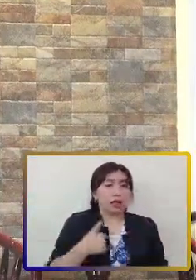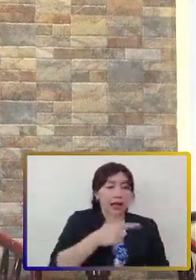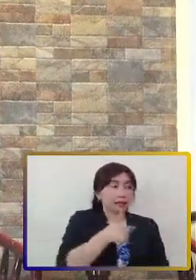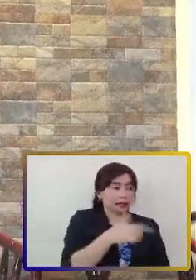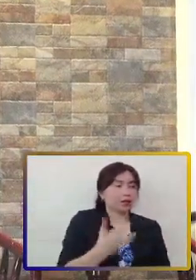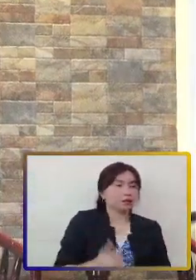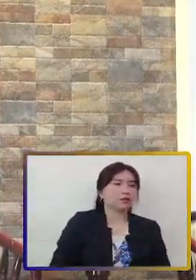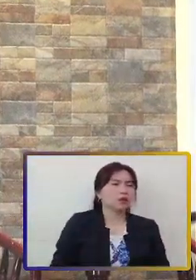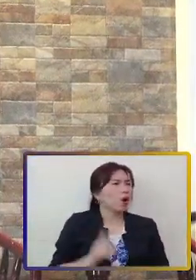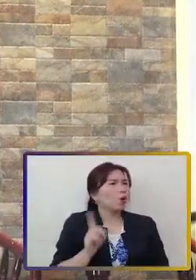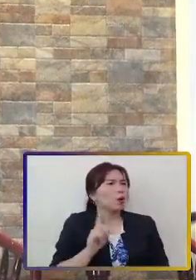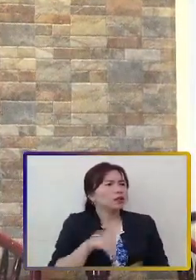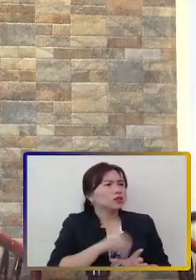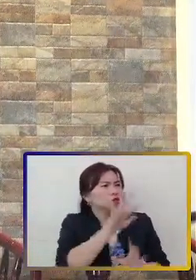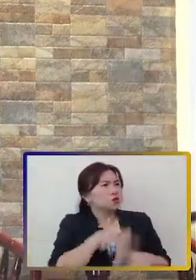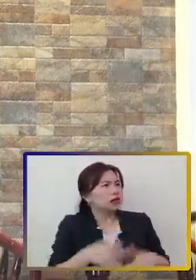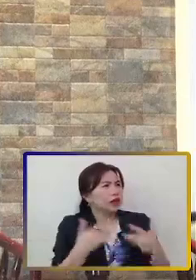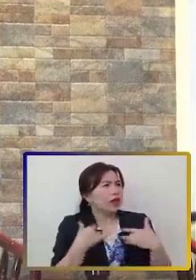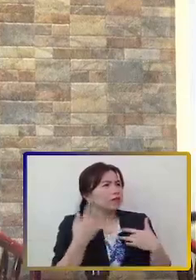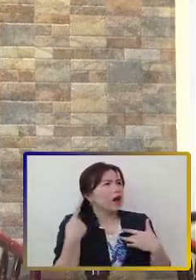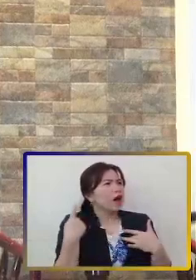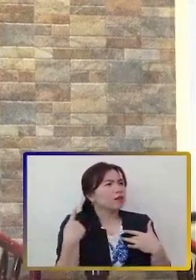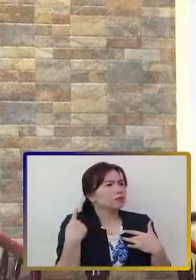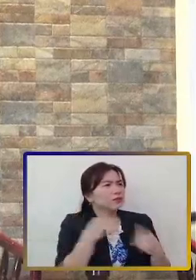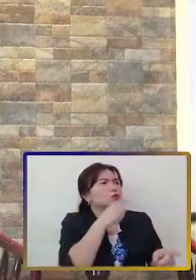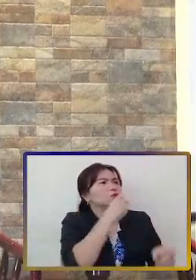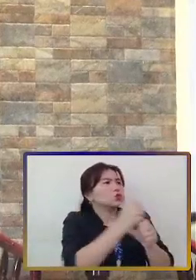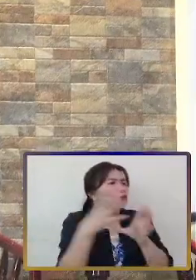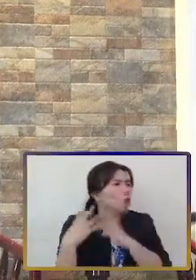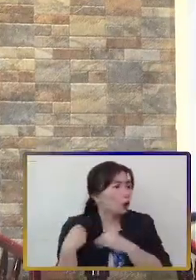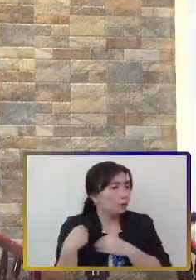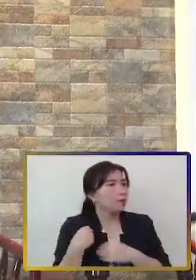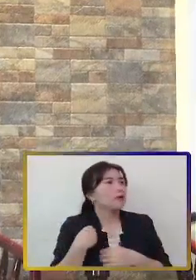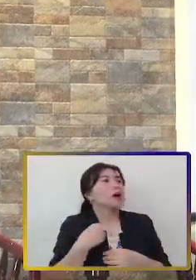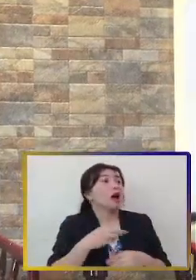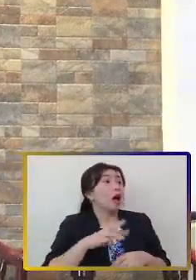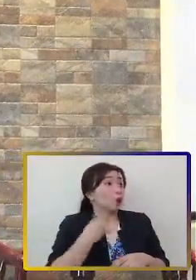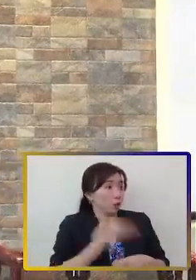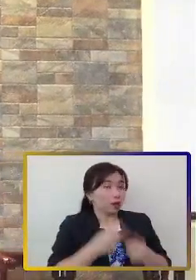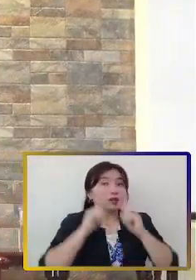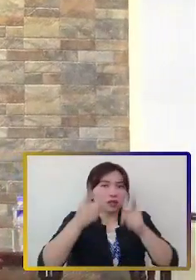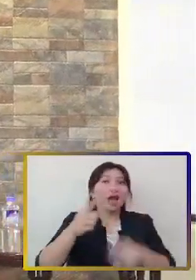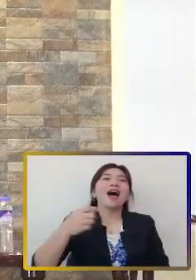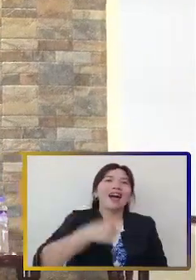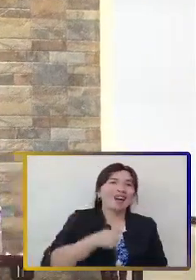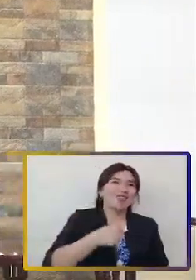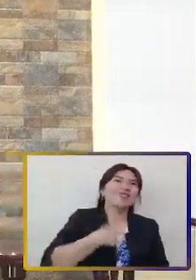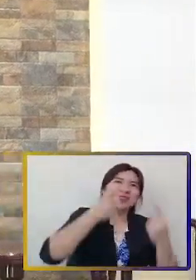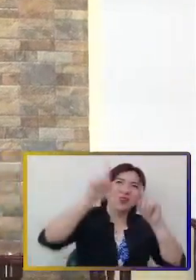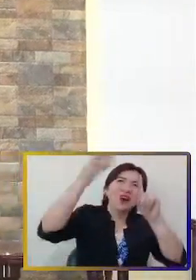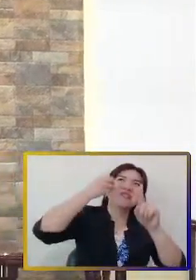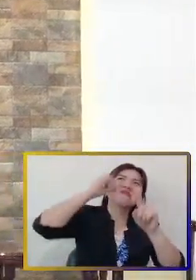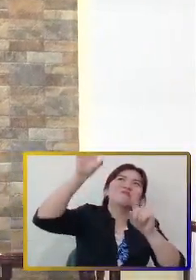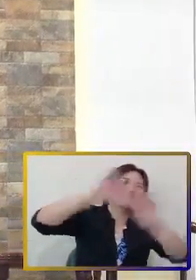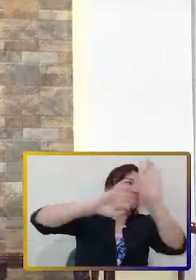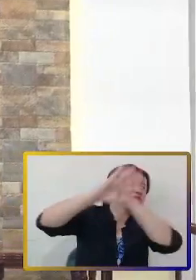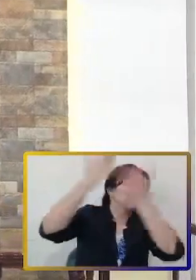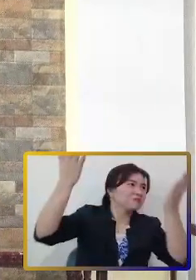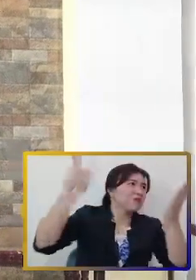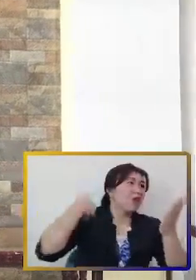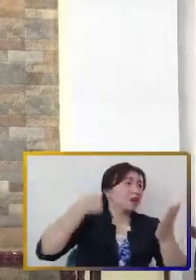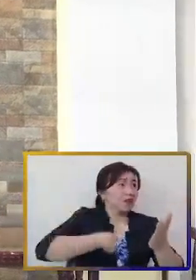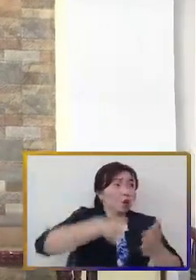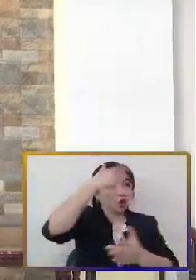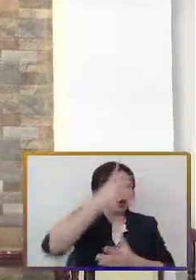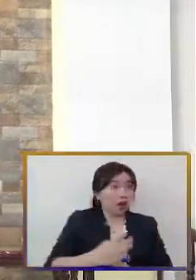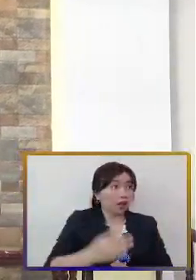meron sa buhay mo na tiyak mong inaasahan may uuwian akong langit May uuwian akong Diyos na makakasama